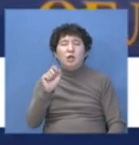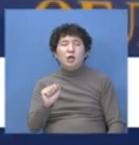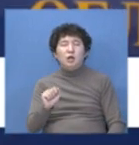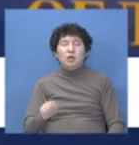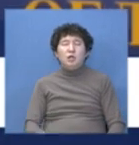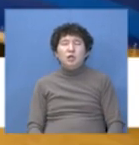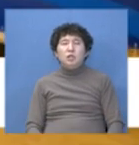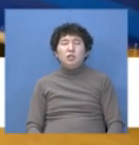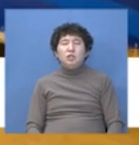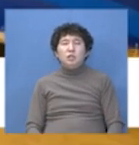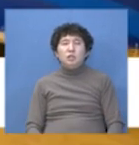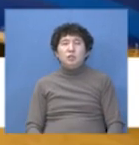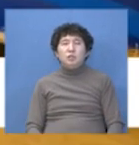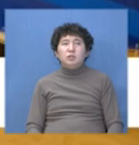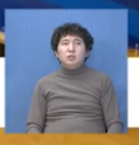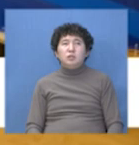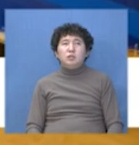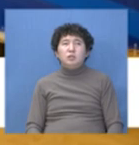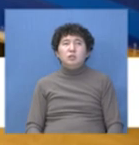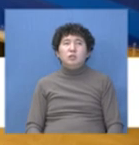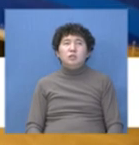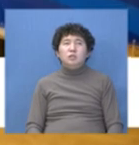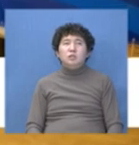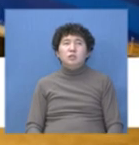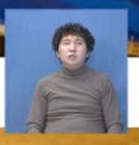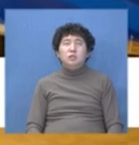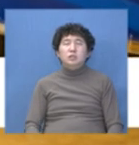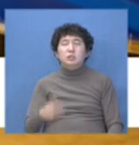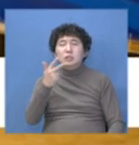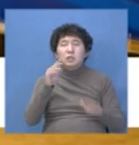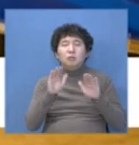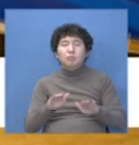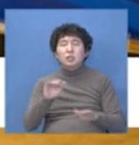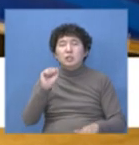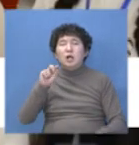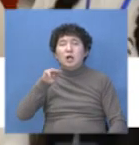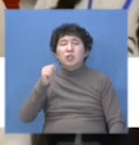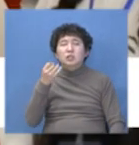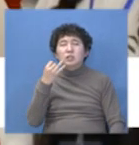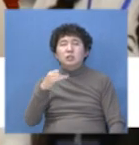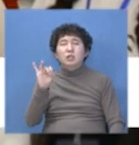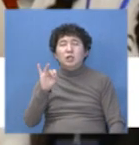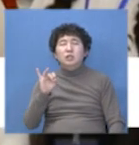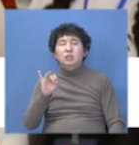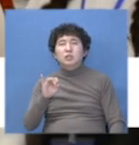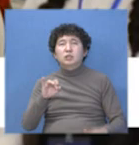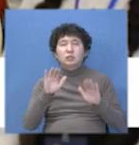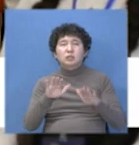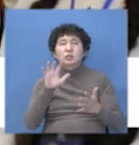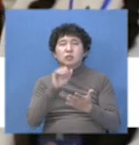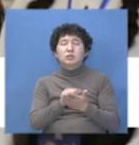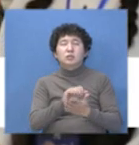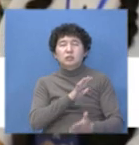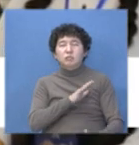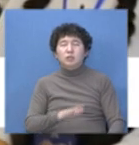және Ахисабек пен Күлжаз Нұрғабденова алды. Ал Алтай ауданынан келген Әйгерім Қалымжанова мен Нұршуақ Сайлаш және Ақгүл Жеңісханқызы үшінші